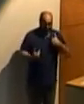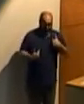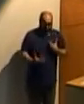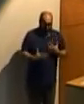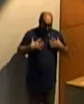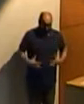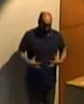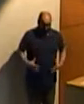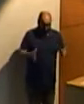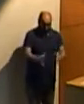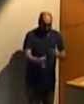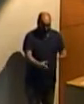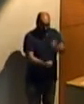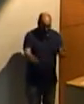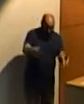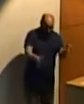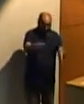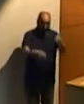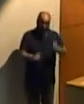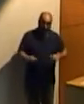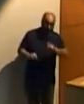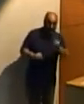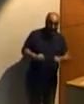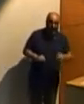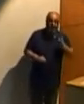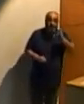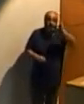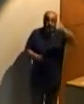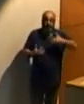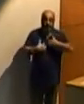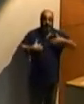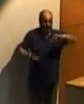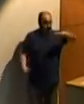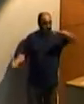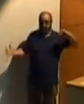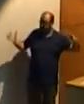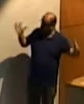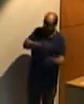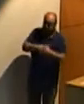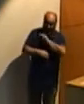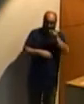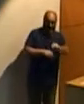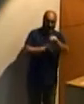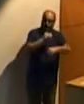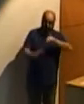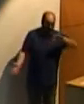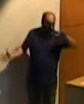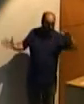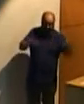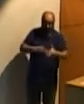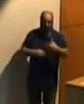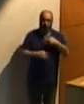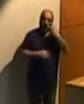on va voir si nous sommes à la veille d'un nouveau paradigme d'une nouvelle façon de nous voir nous les êtres humains